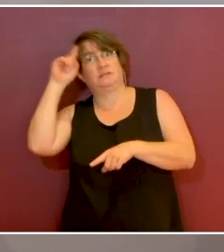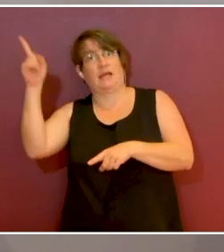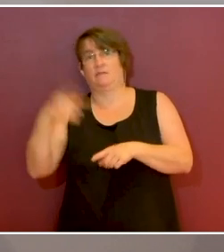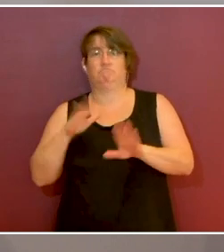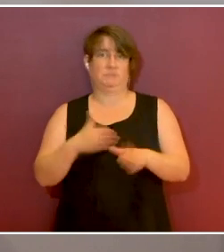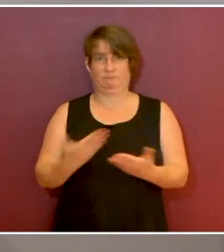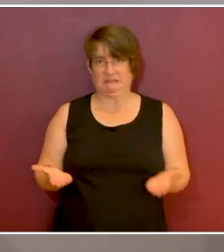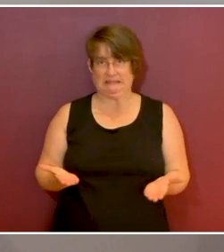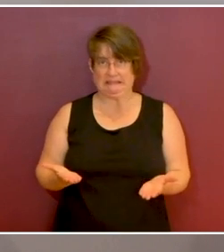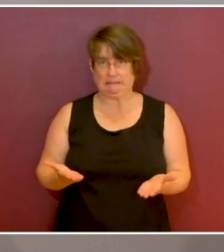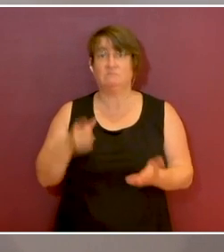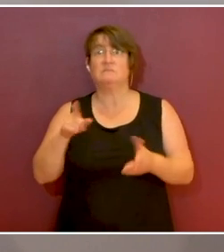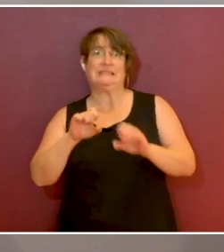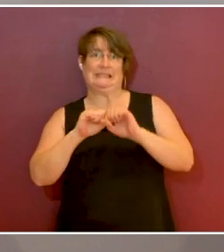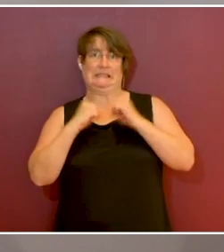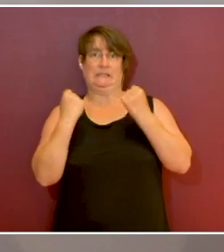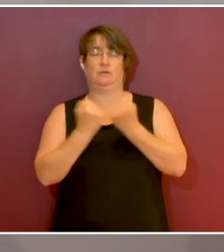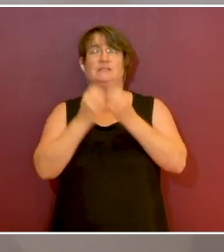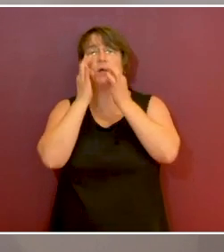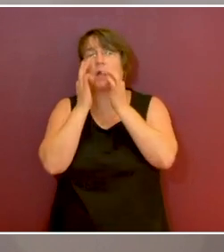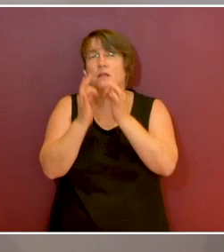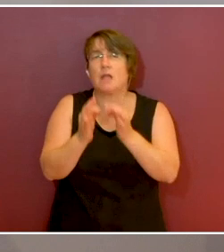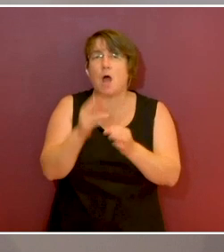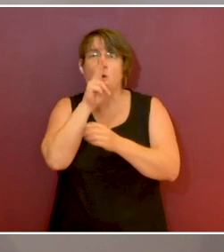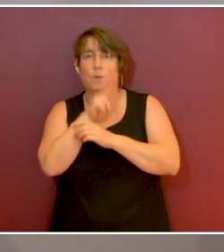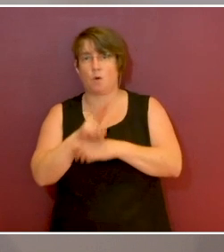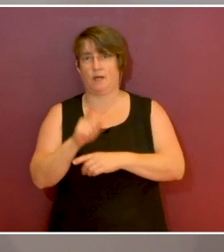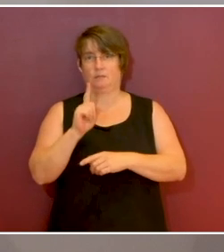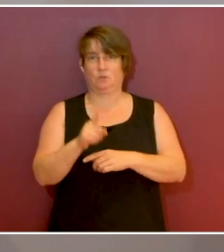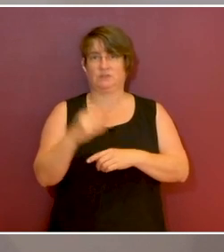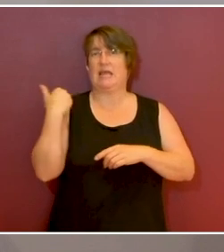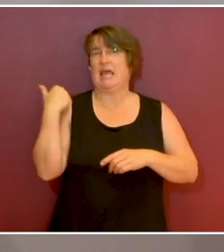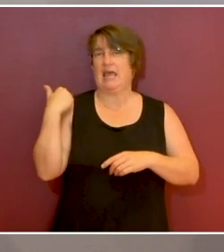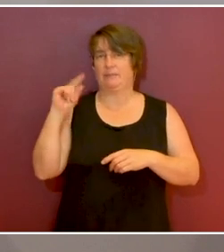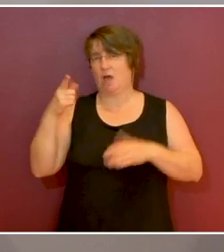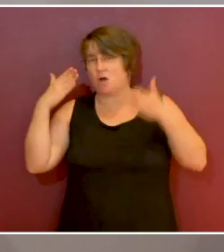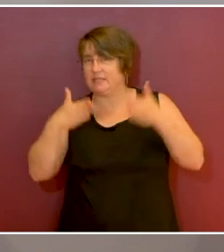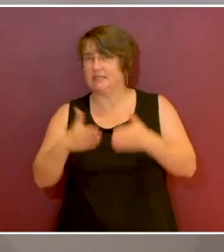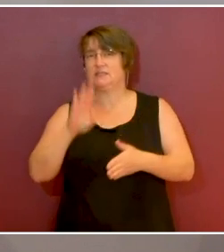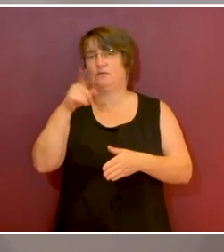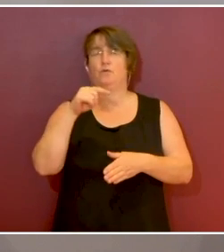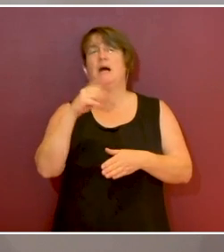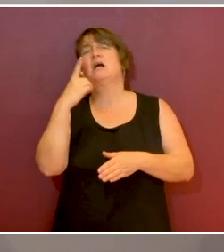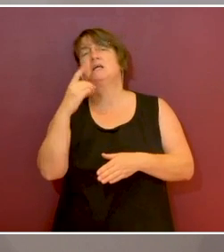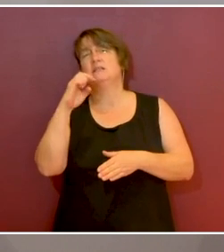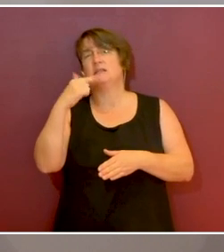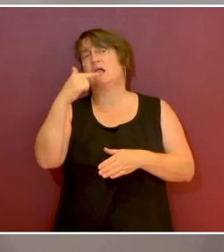sehr genau beobachten. Wir haben gerade intensiv über Delta gesprochen und deshalb ist es wichtig zu schauen,